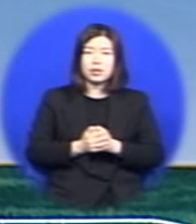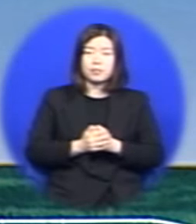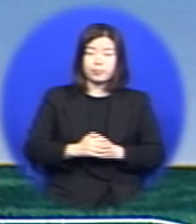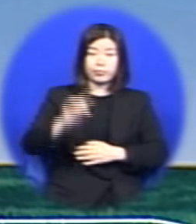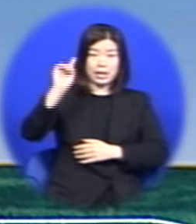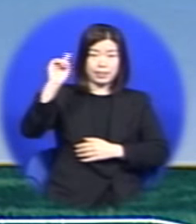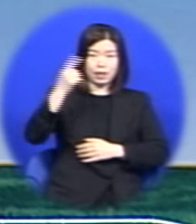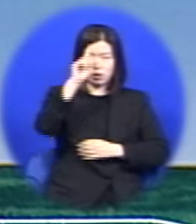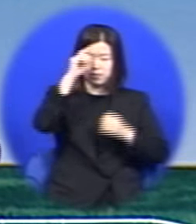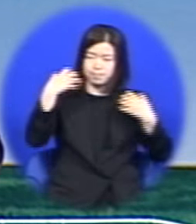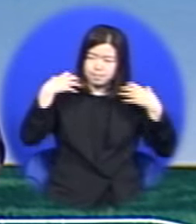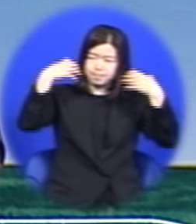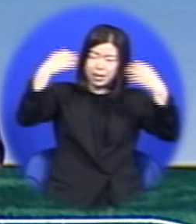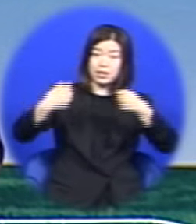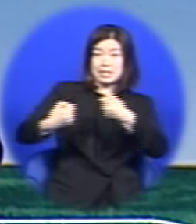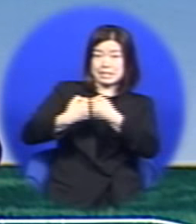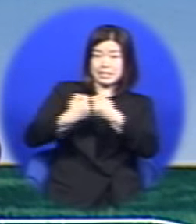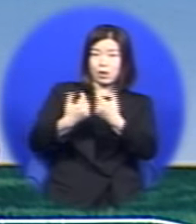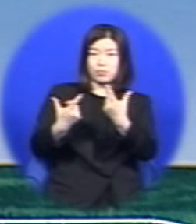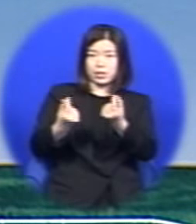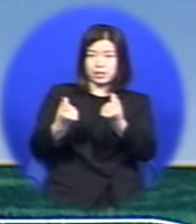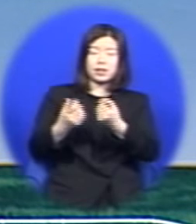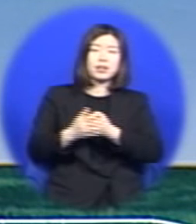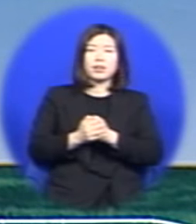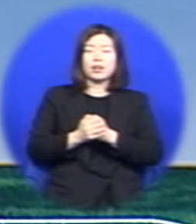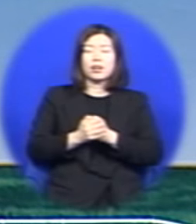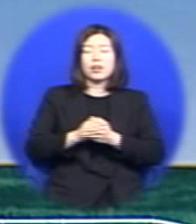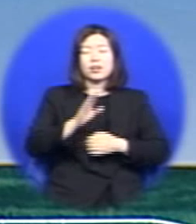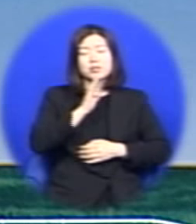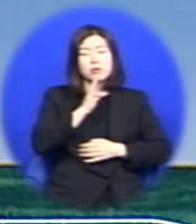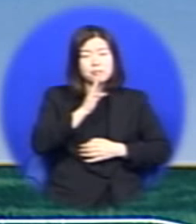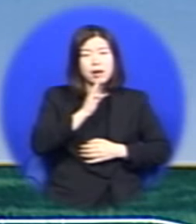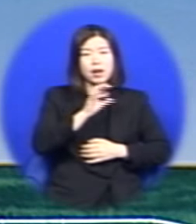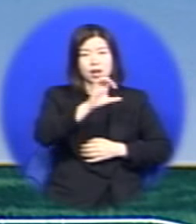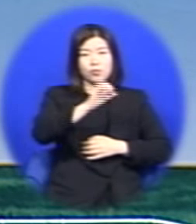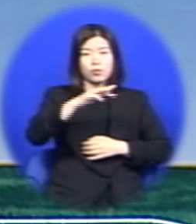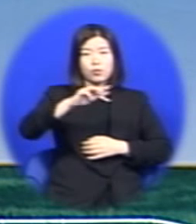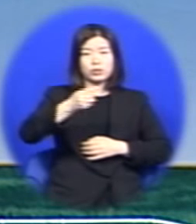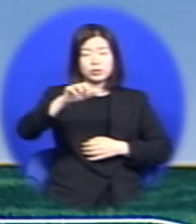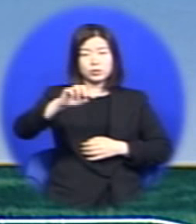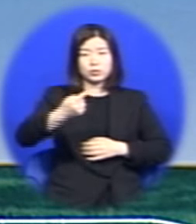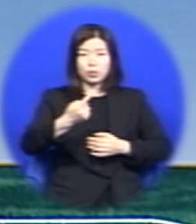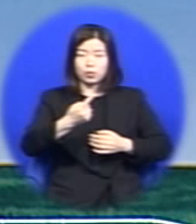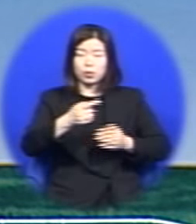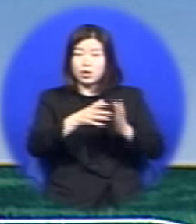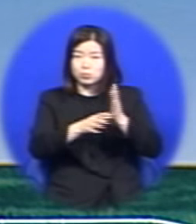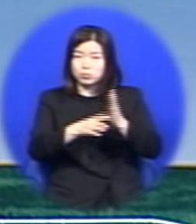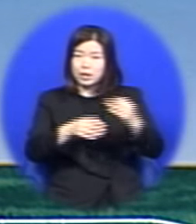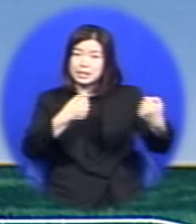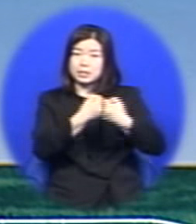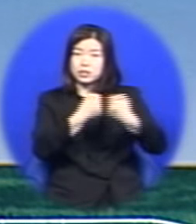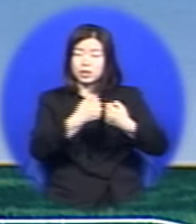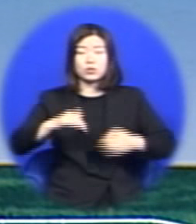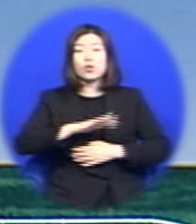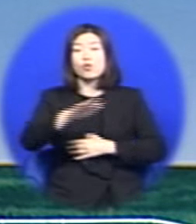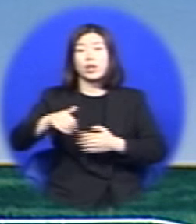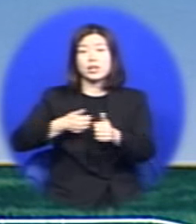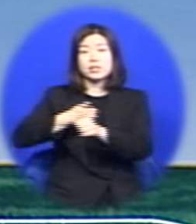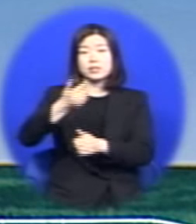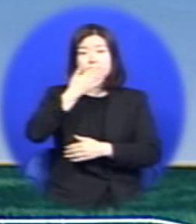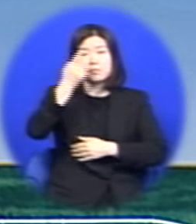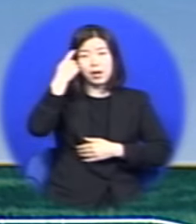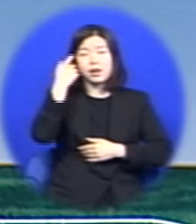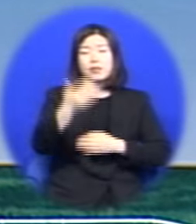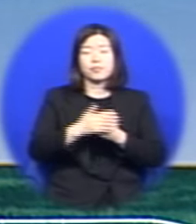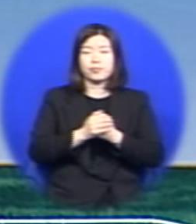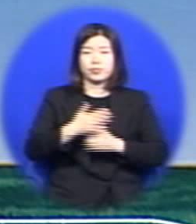다윗과 골리앗이 싸우는 것 같습니다. 과연 포르노 물과의 전쟁에서 우리가 승리할 수 있을까요?